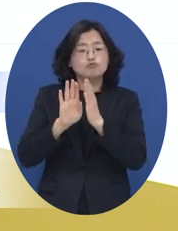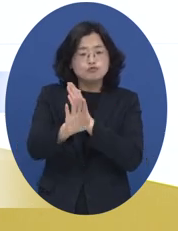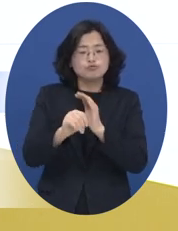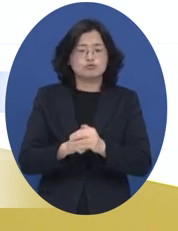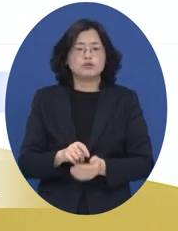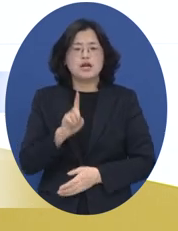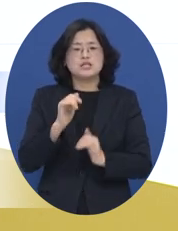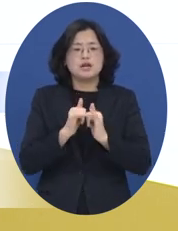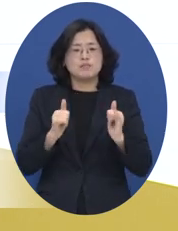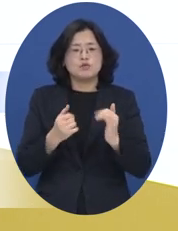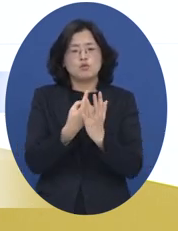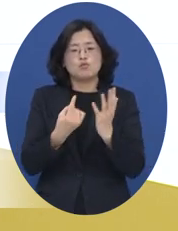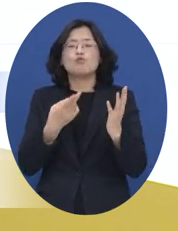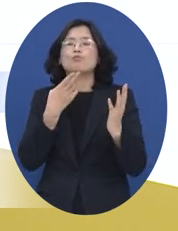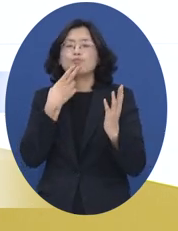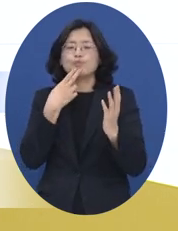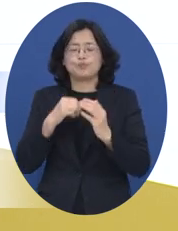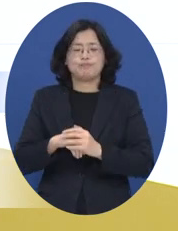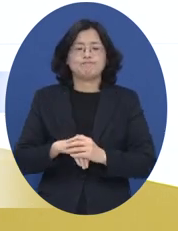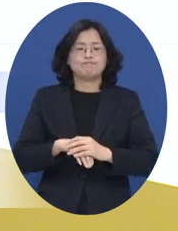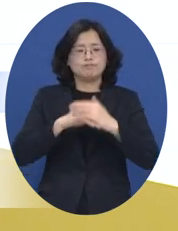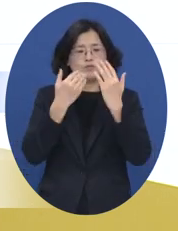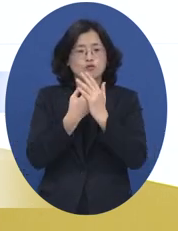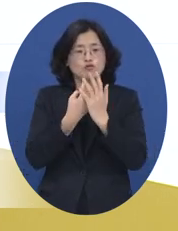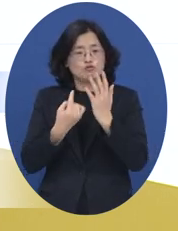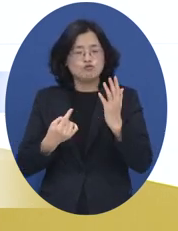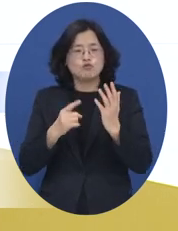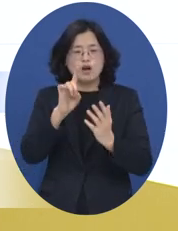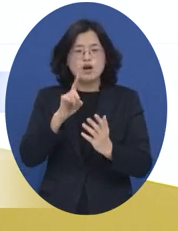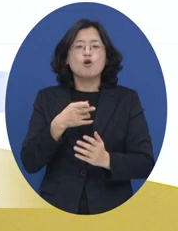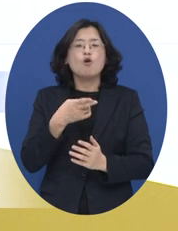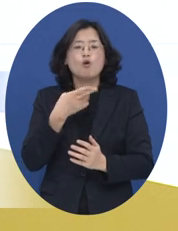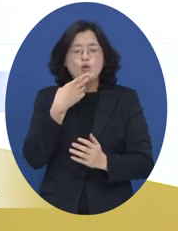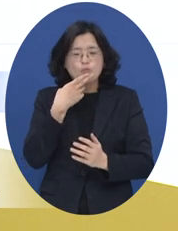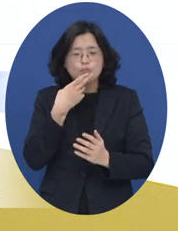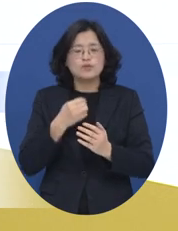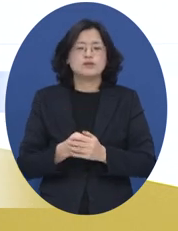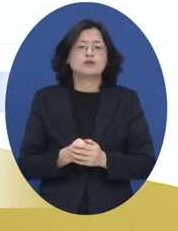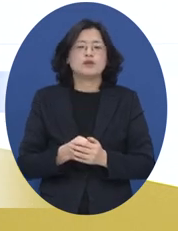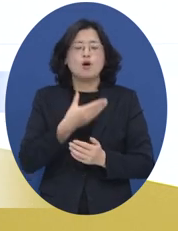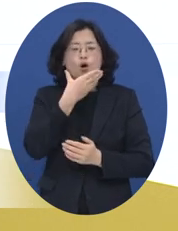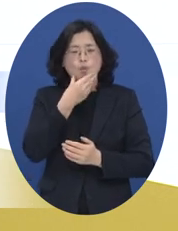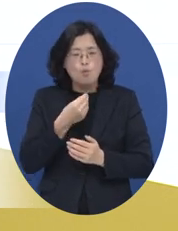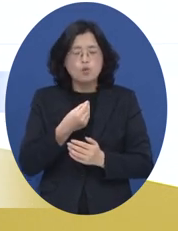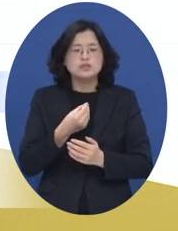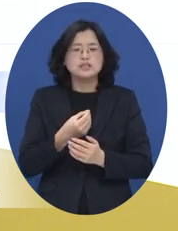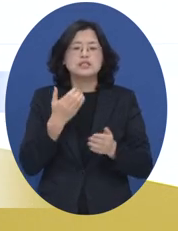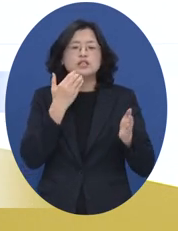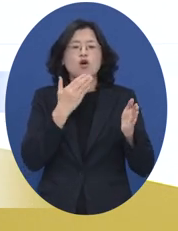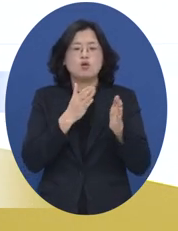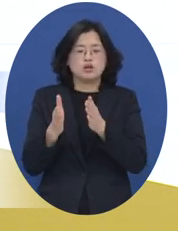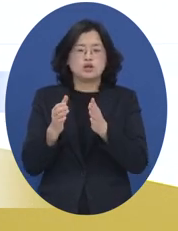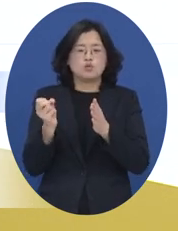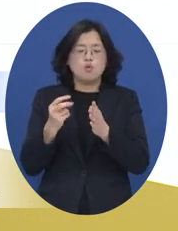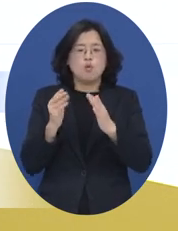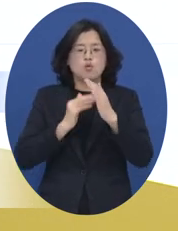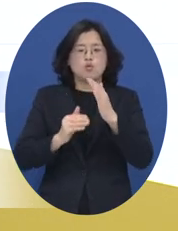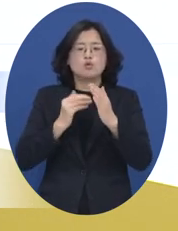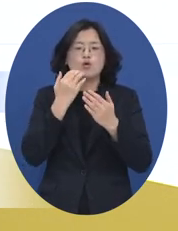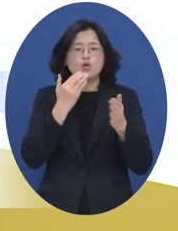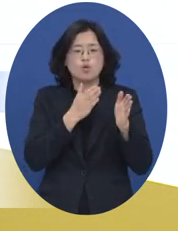사람도 소외되지 않는, 누구도 소외당하지 않는 그런 복지 플러스 경기,